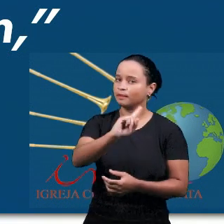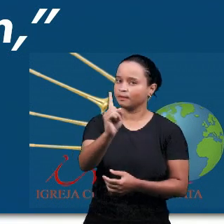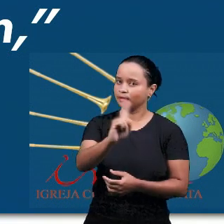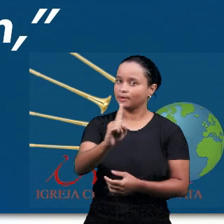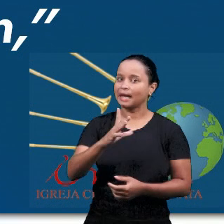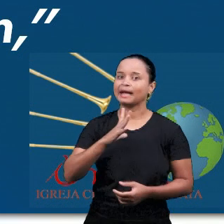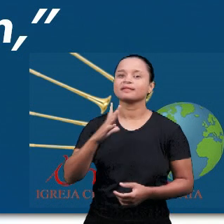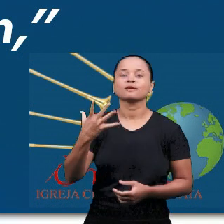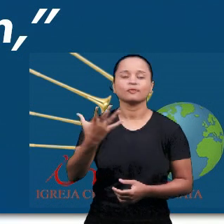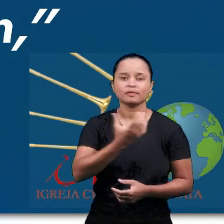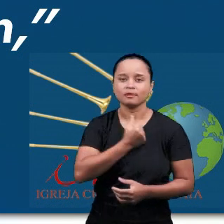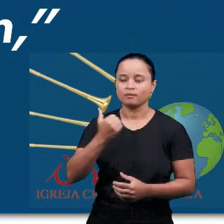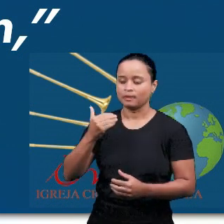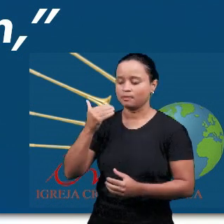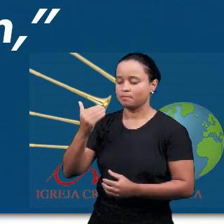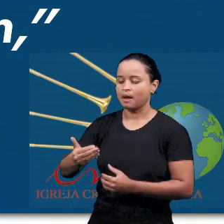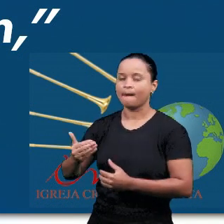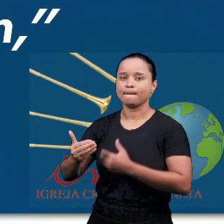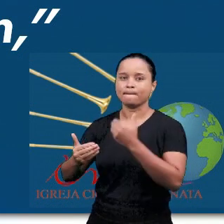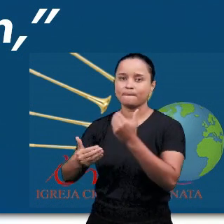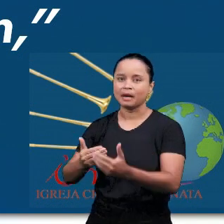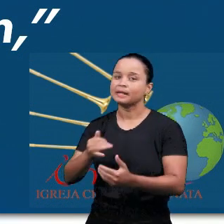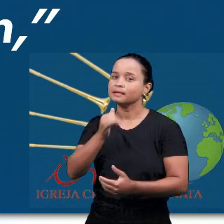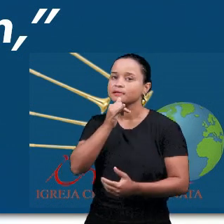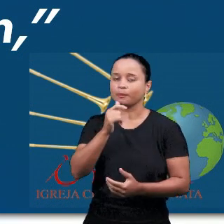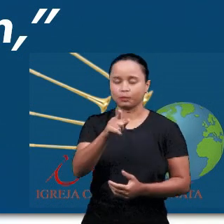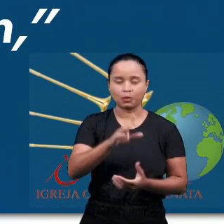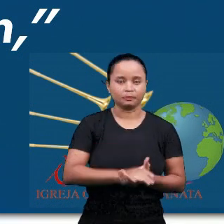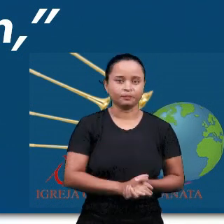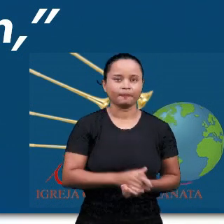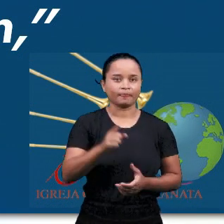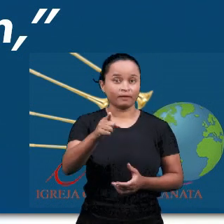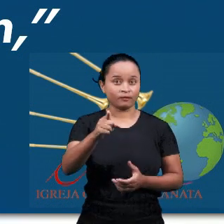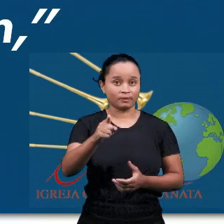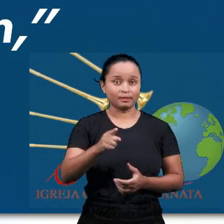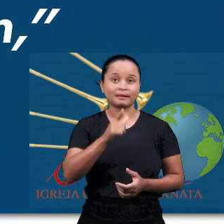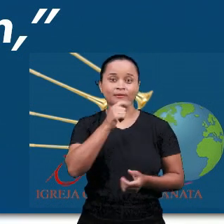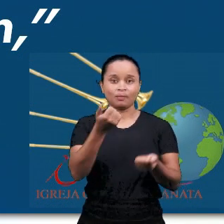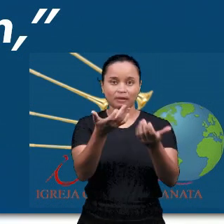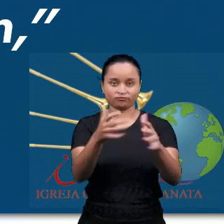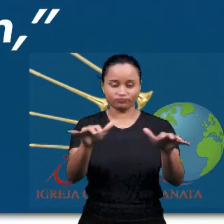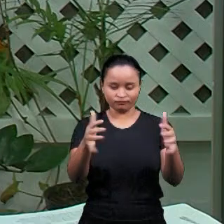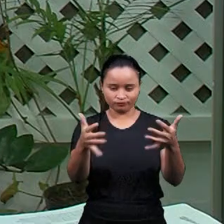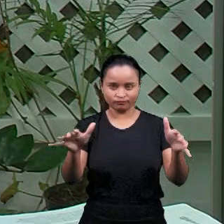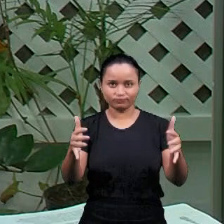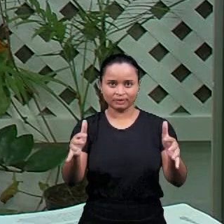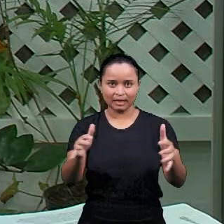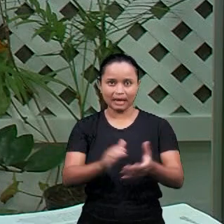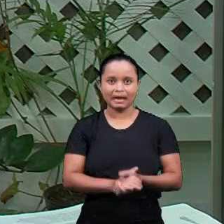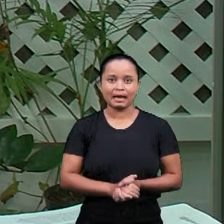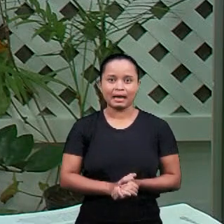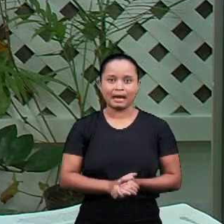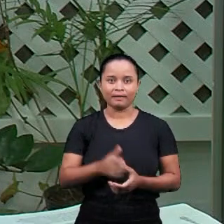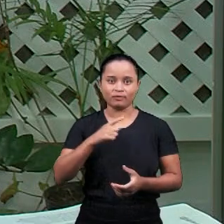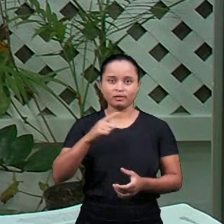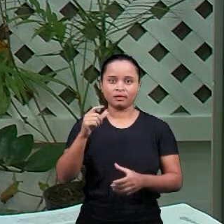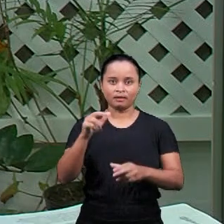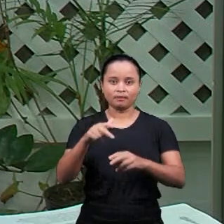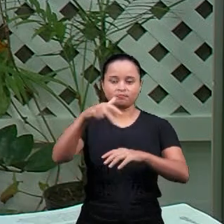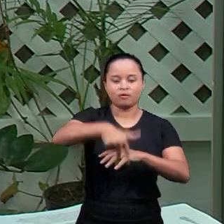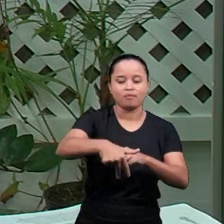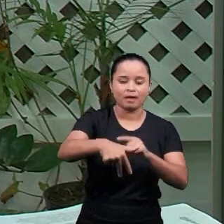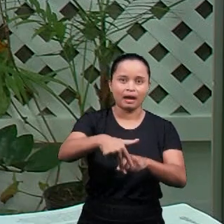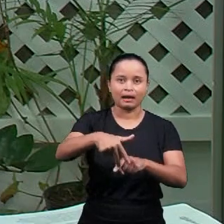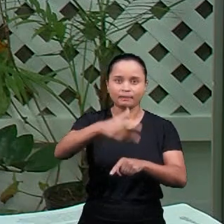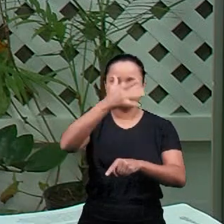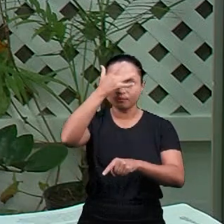salut l'exige. On est au milieu d'un océan. Quelqu'un a jeté une bouée de sauvetage. On